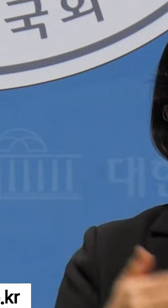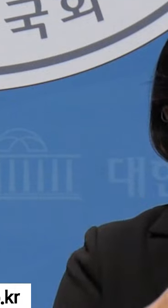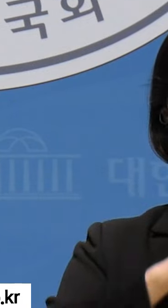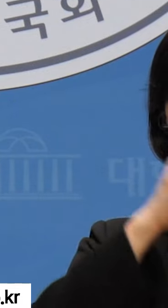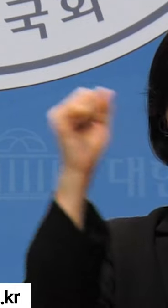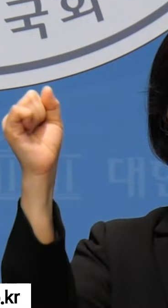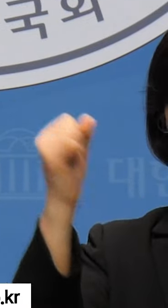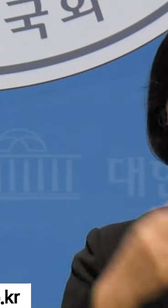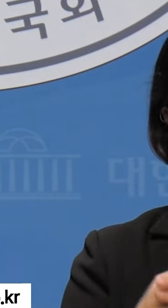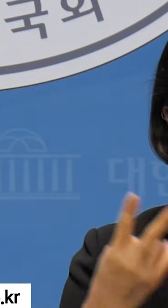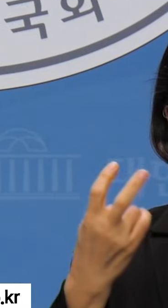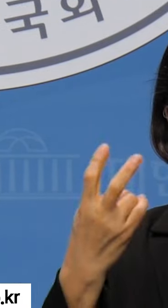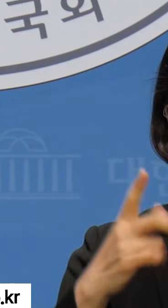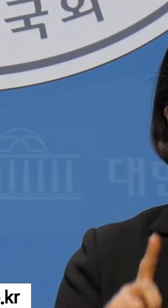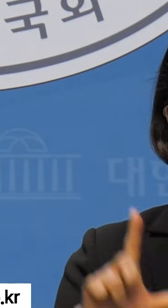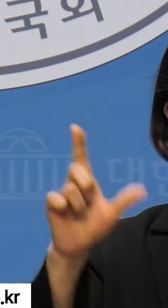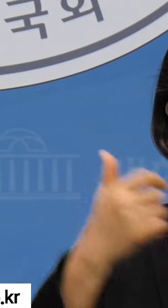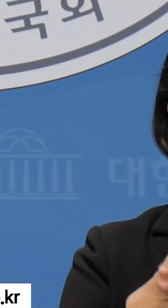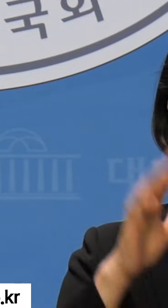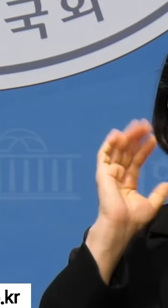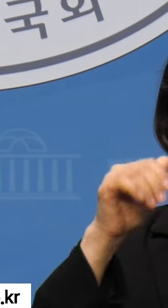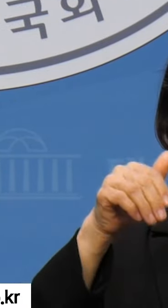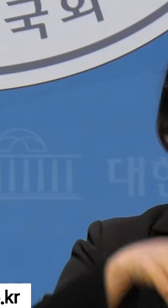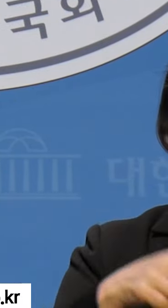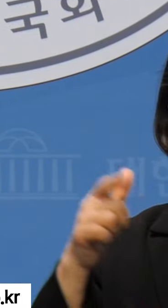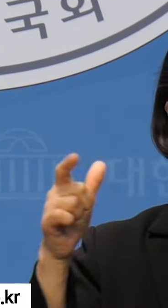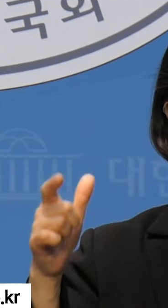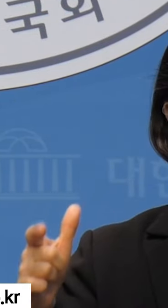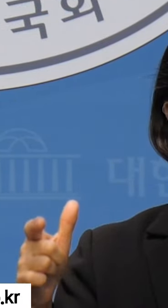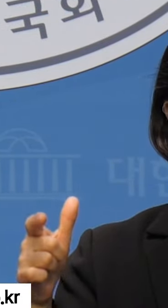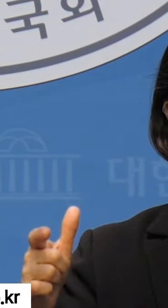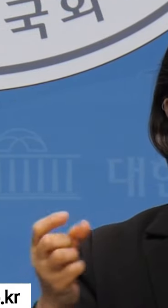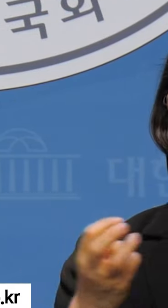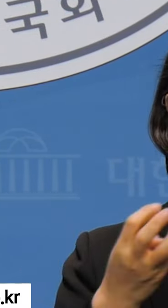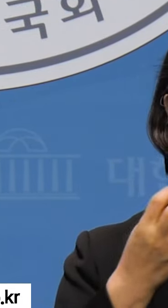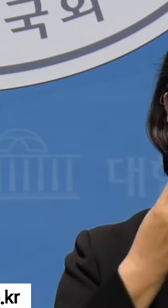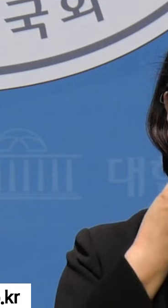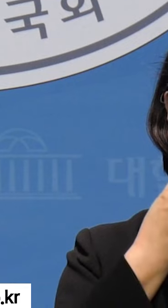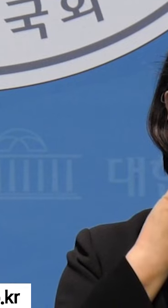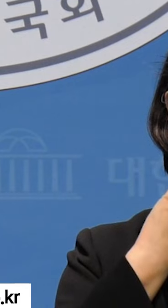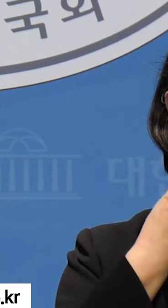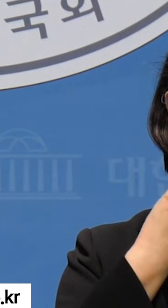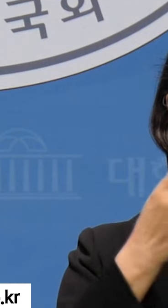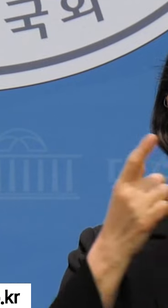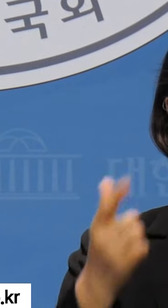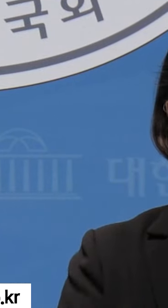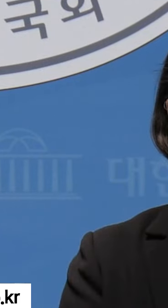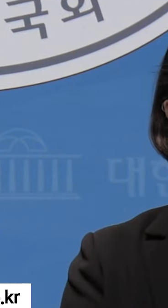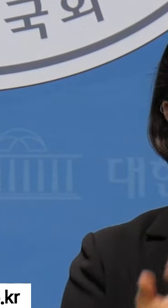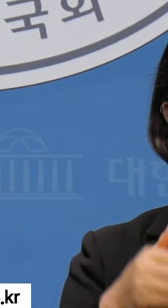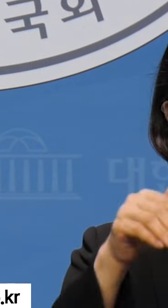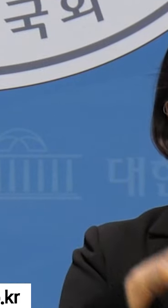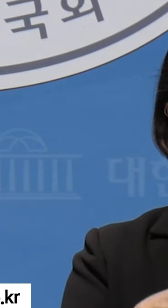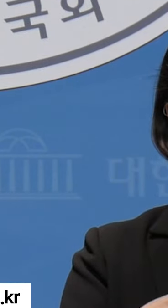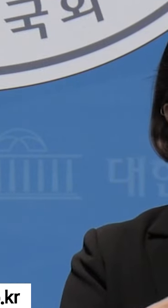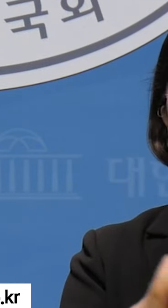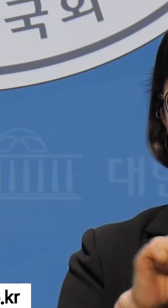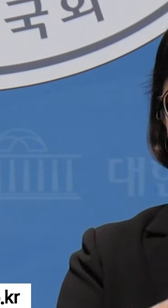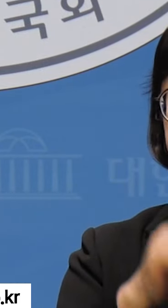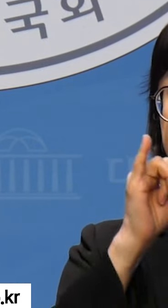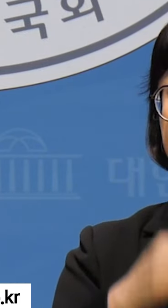2022년 대선에서도 제 지역구인 인천 서구리 인천 지역에서 최다 득표를